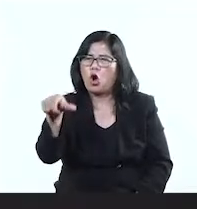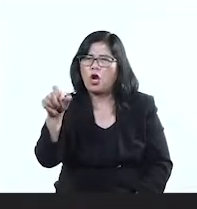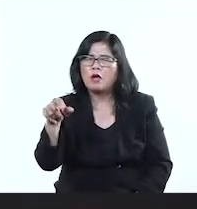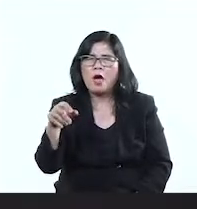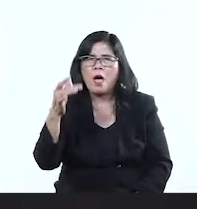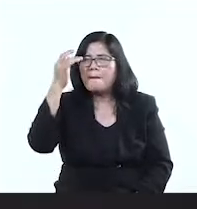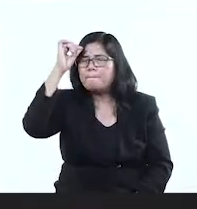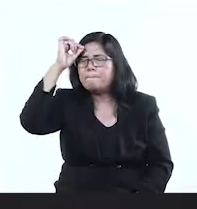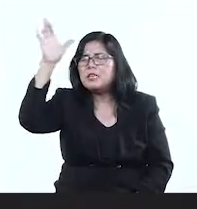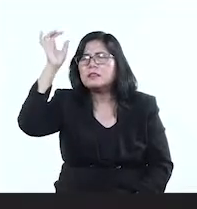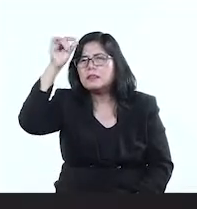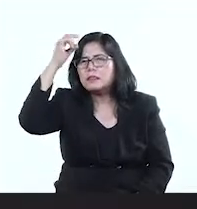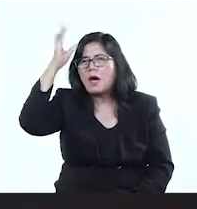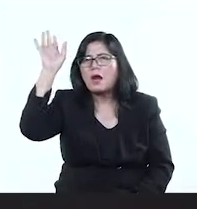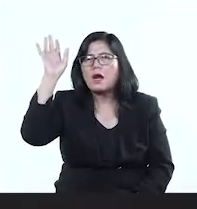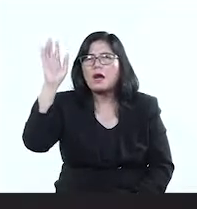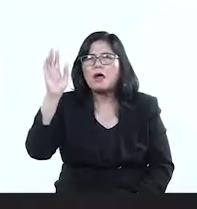suruh dan meskipun hadapi